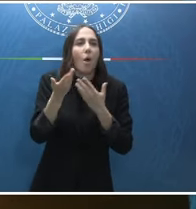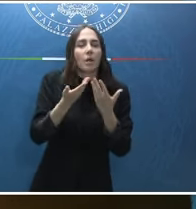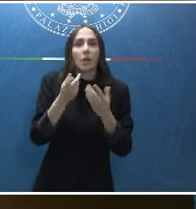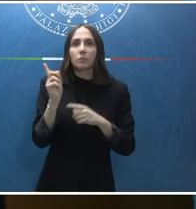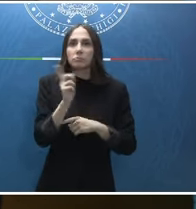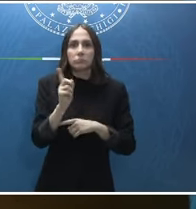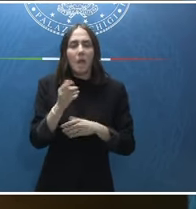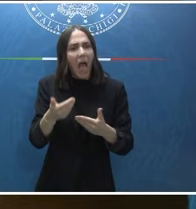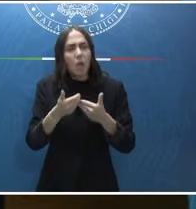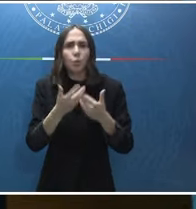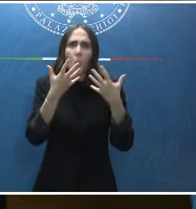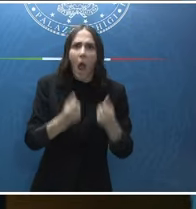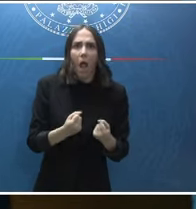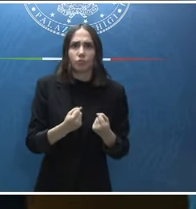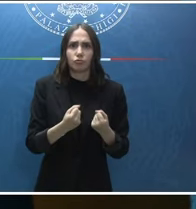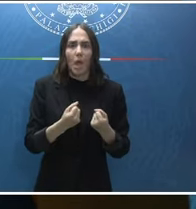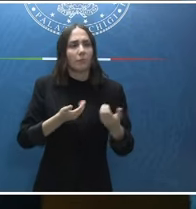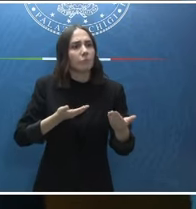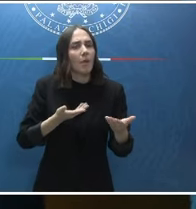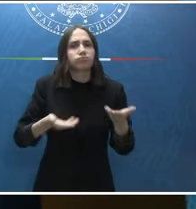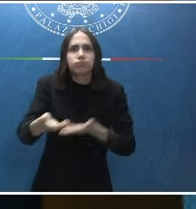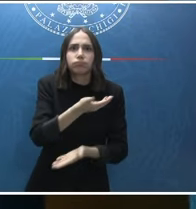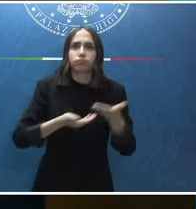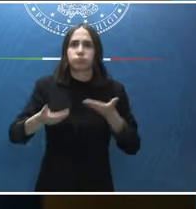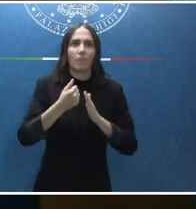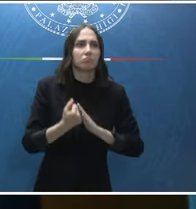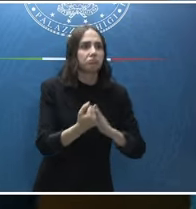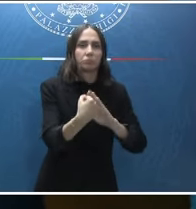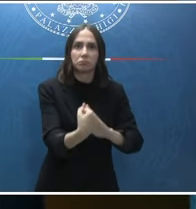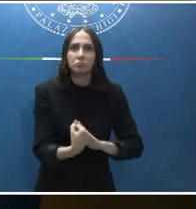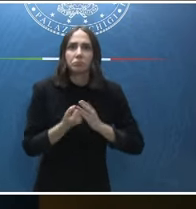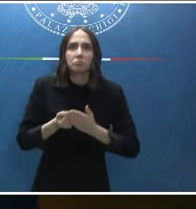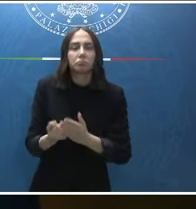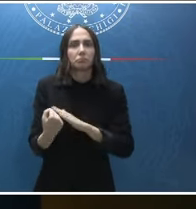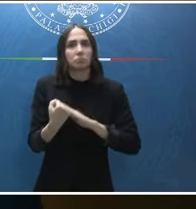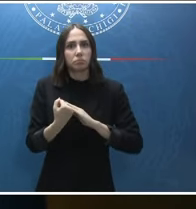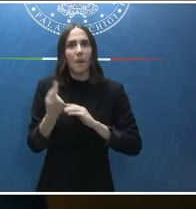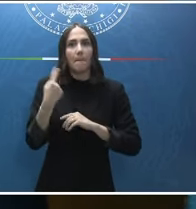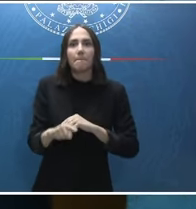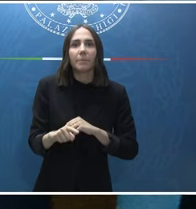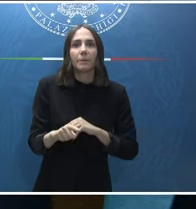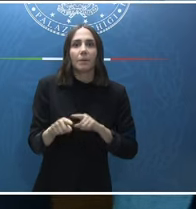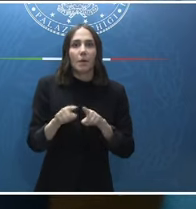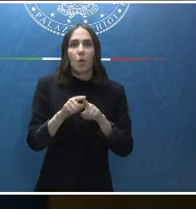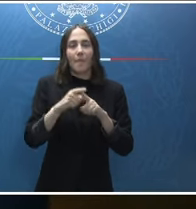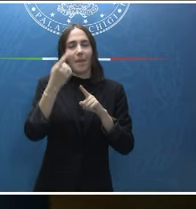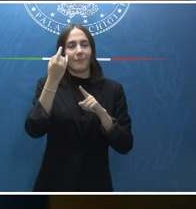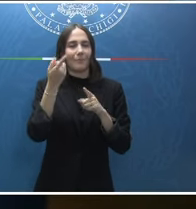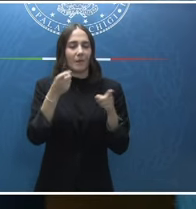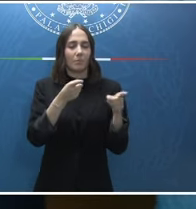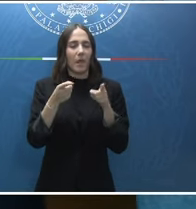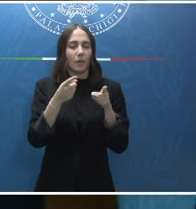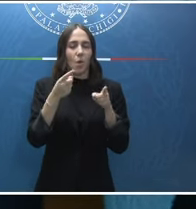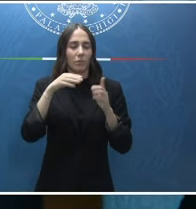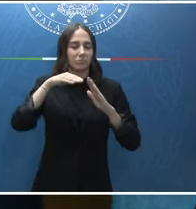altri per sorreggersi reciprocamente. Un ponte che una volta usciti dal tunnel ci avrebbe riunito ai nostri